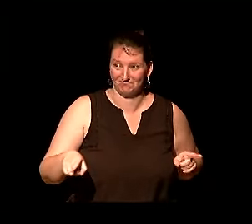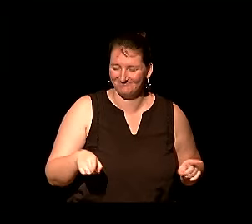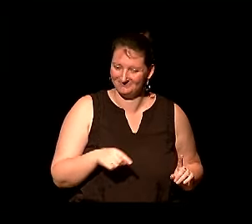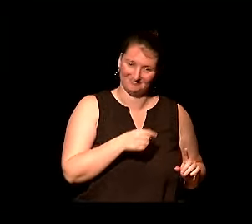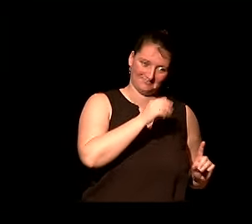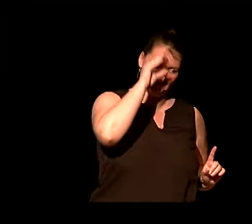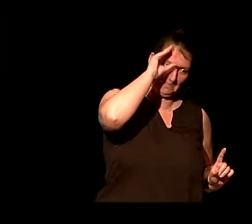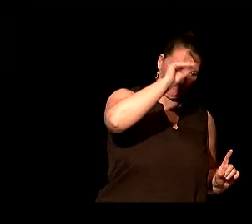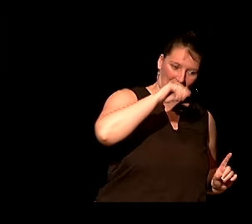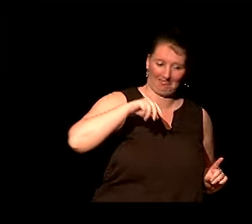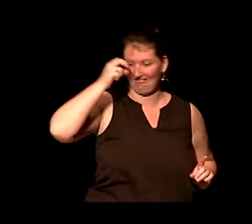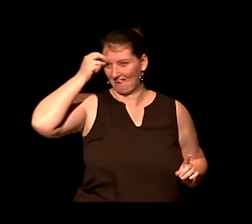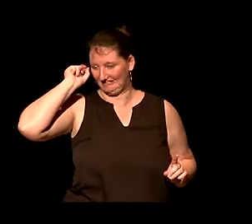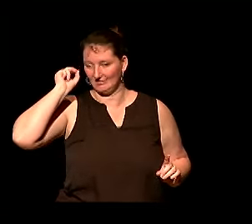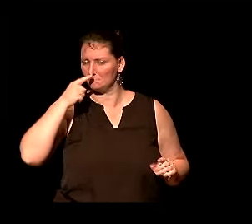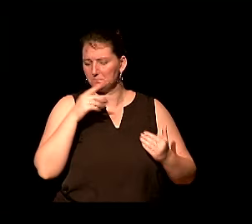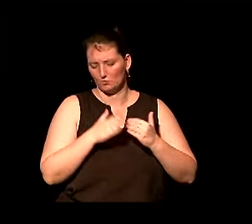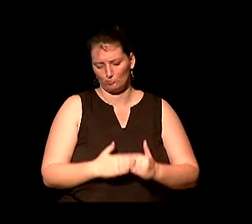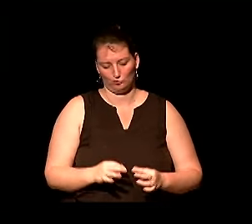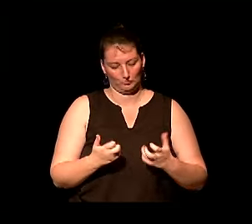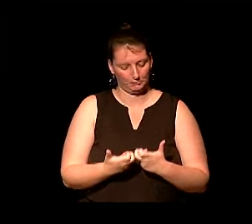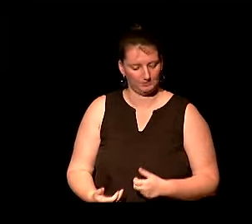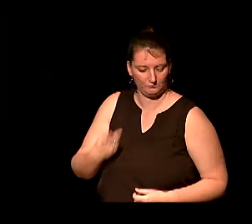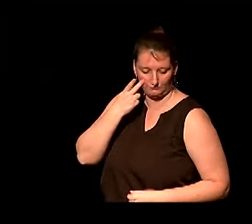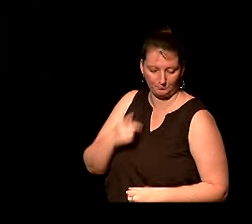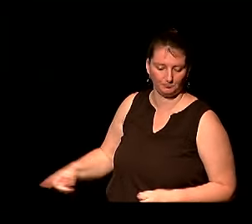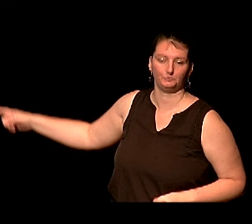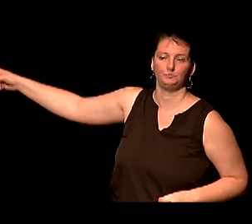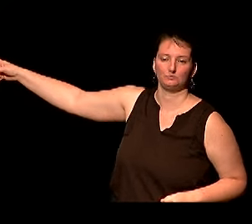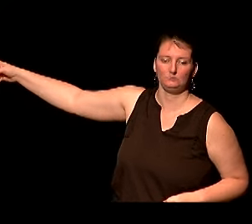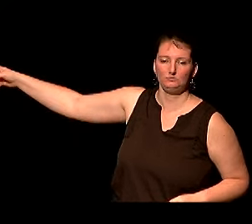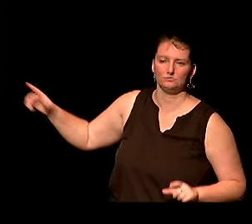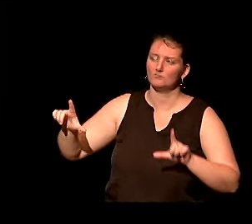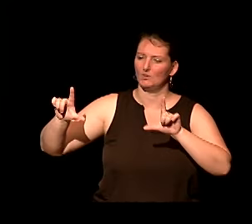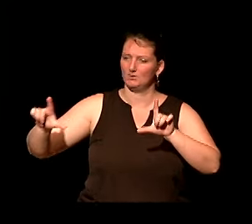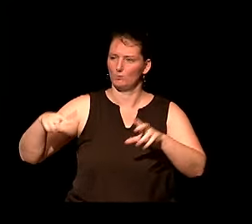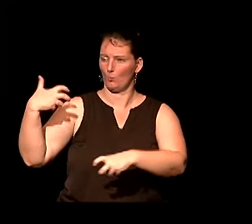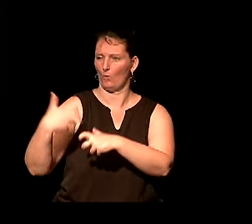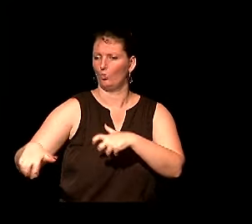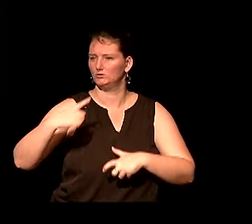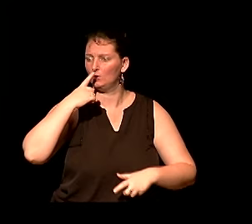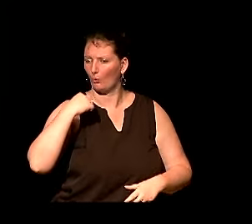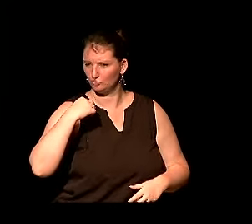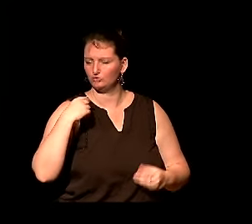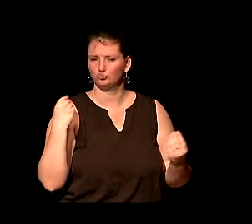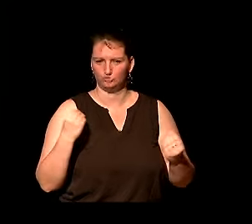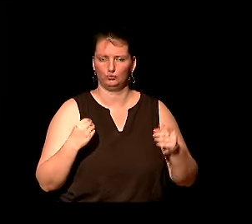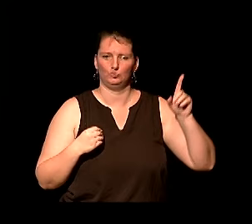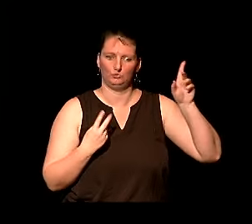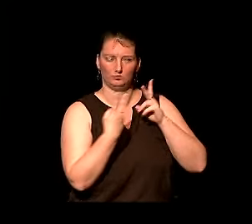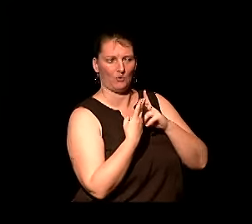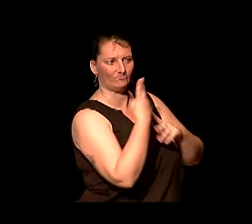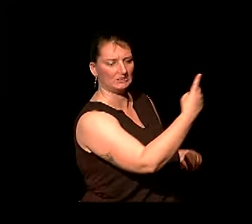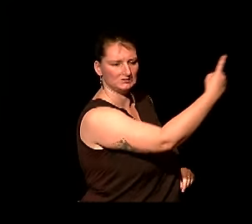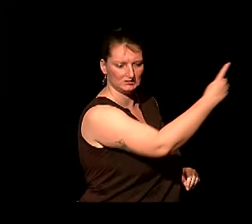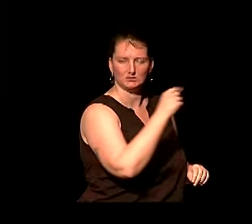qui fait que les deux sont proches. J'ai pris l'exemple ici donc du Rocher Rouge, qui est conservé au musée de l'Orangerie de Cézanne,